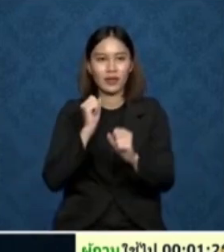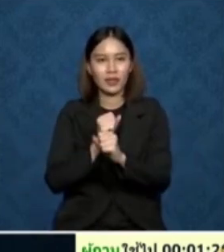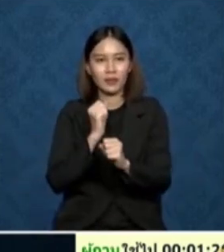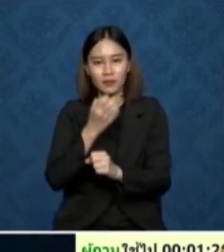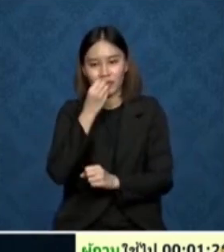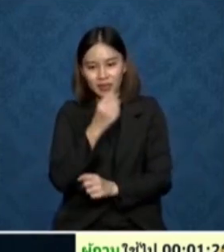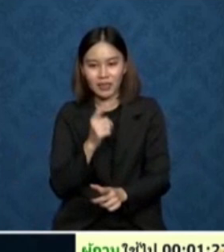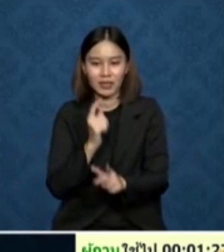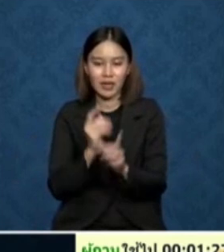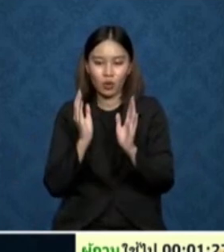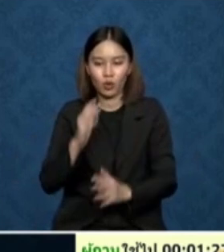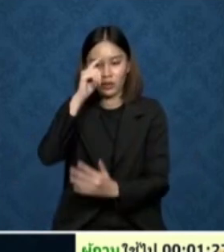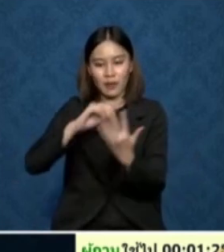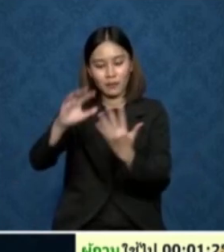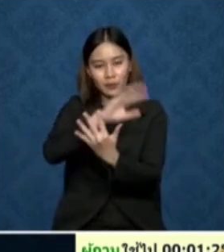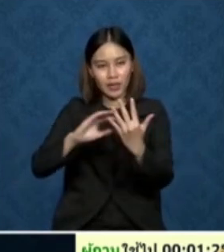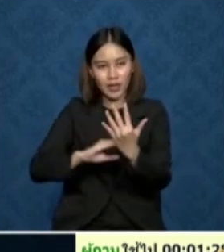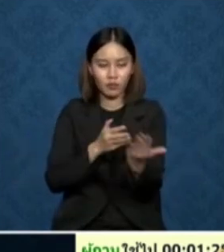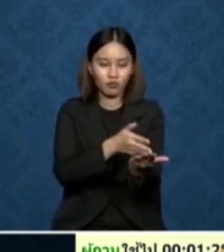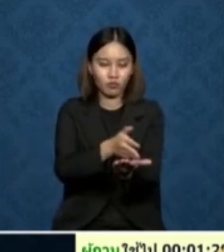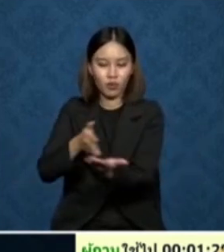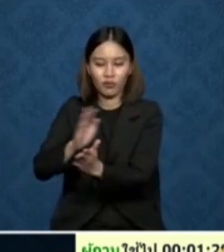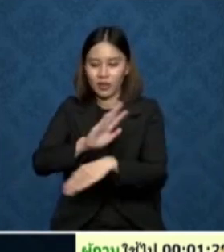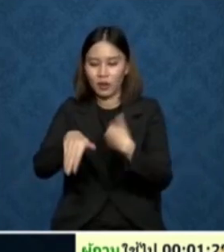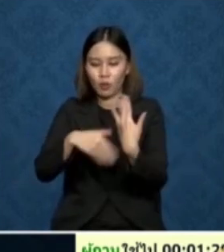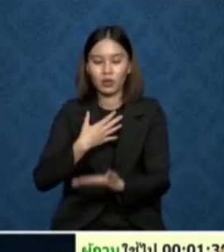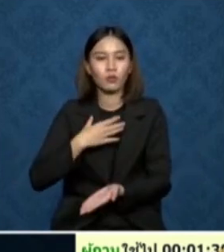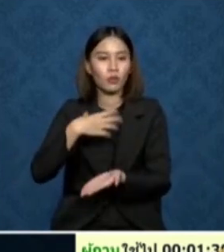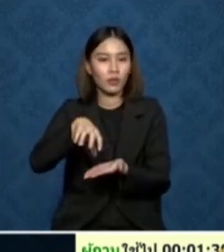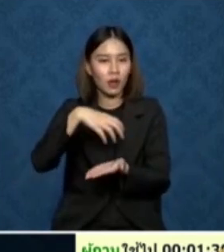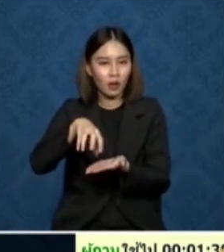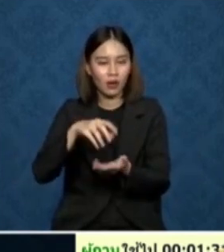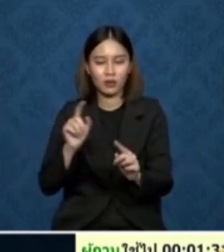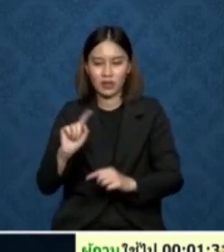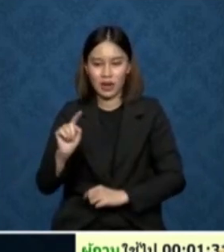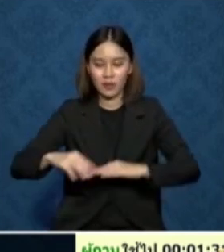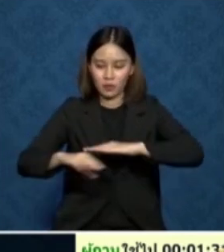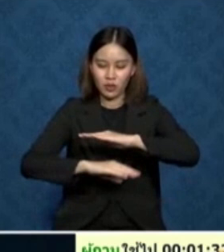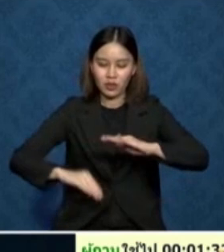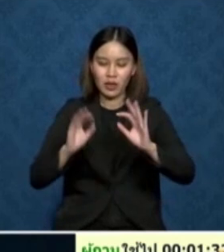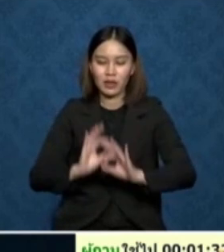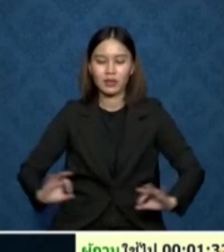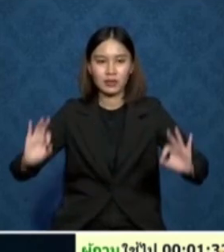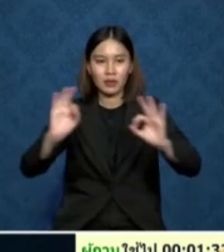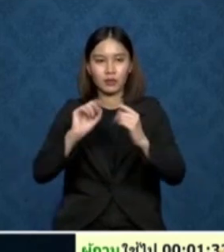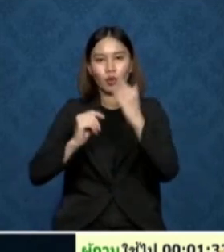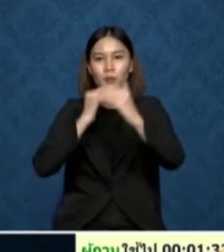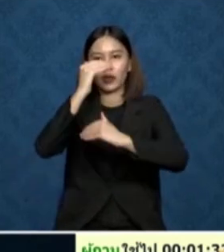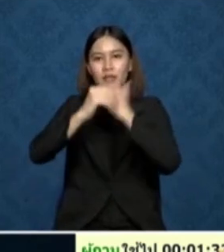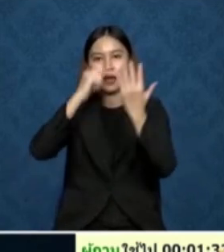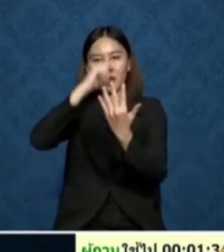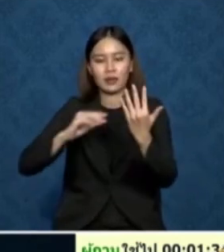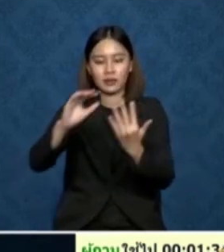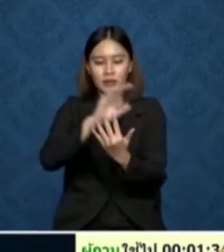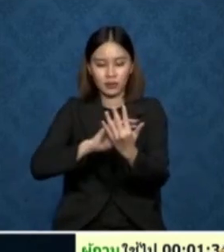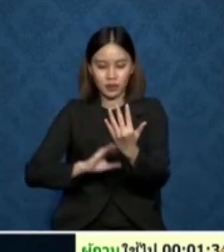ารเพื่อหล่อเลี้งคนทงประเทศซึมิติต่างๆที่เก่ามาทั้หมดนี้รวนแล้วแต่เป็นลากฐานทสำคัญในการพัฒนาป